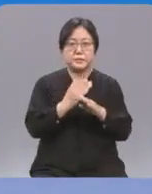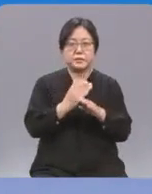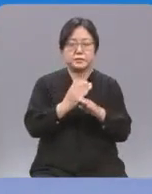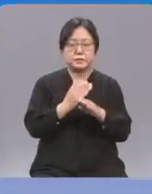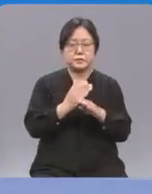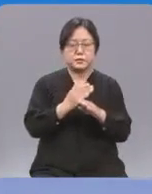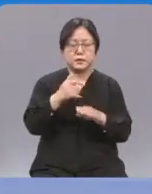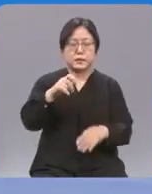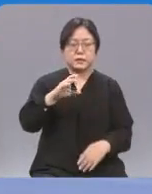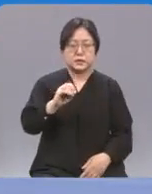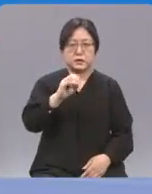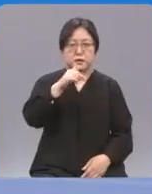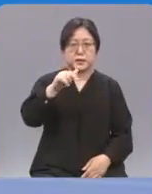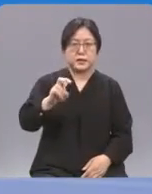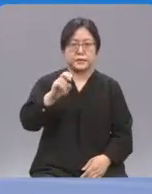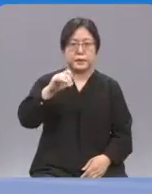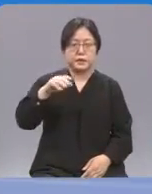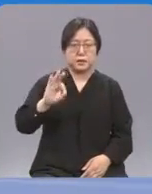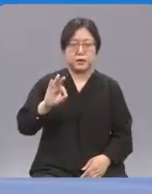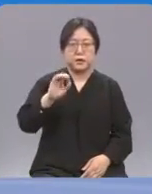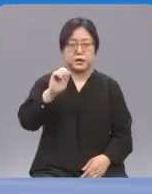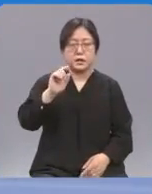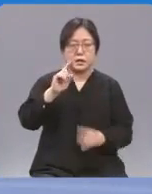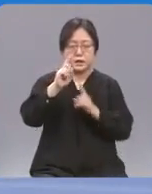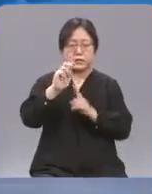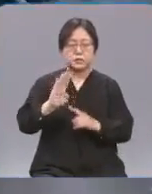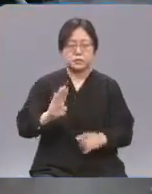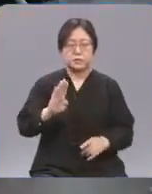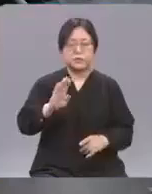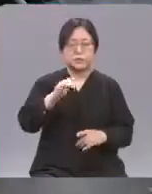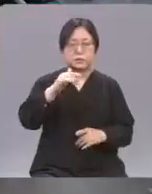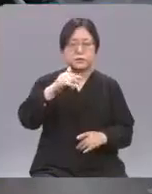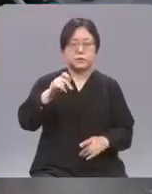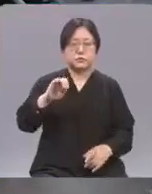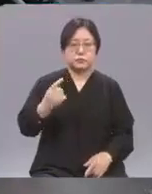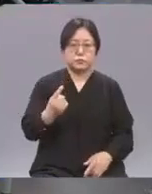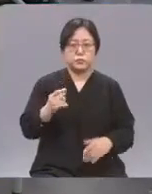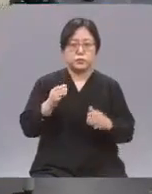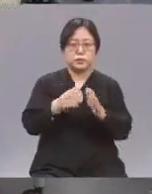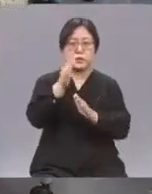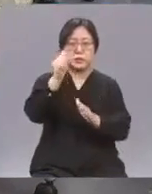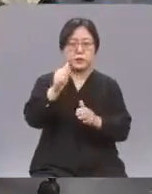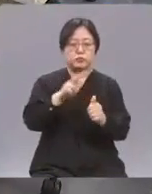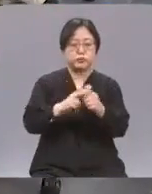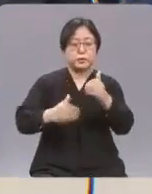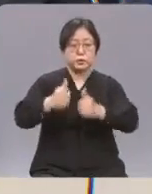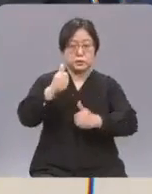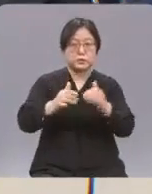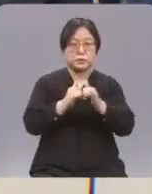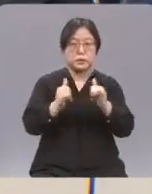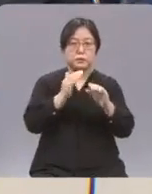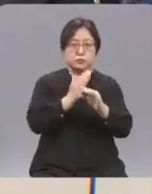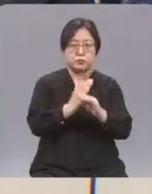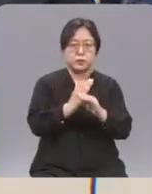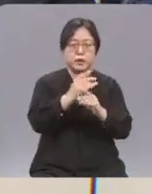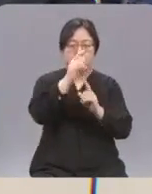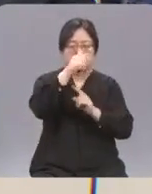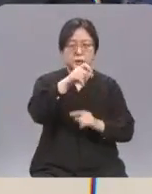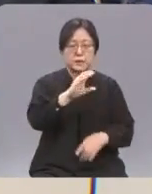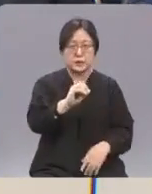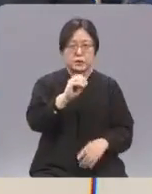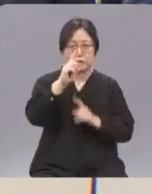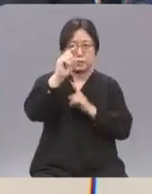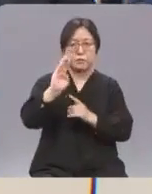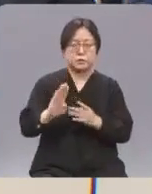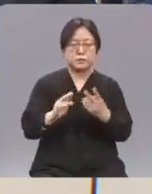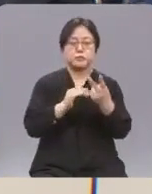더불어민주당이 강기정, 김혜경, 이용섭, 정준호 등 4명이 신청한 광주시장 후보 경선자를 강기정, 이용섭